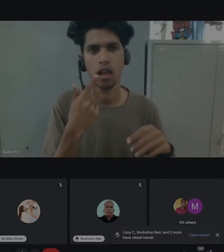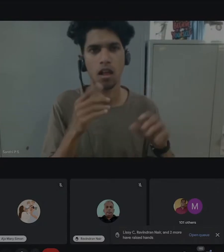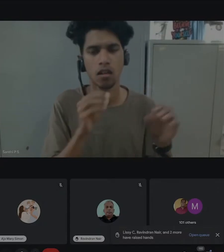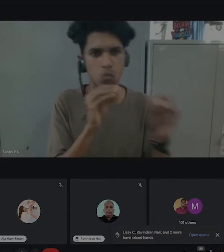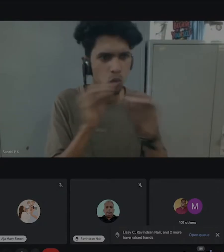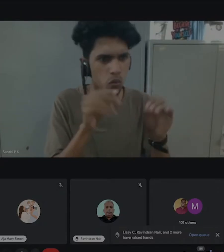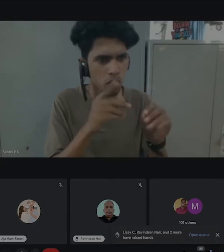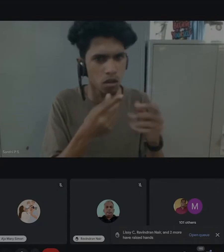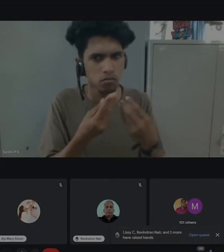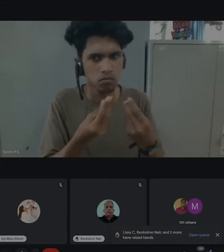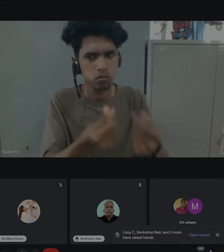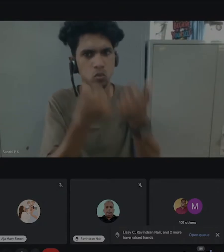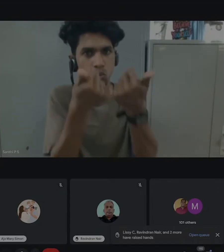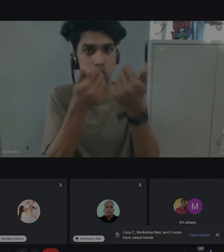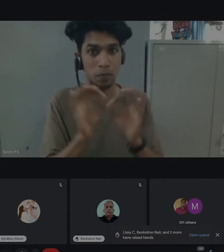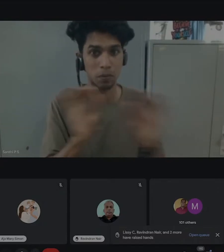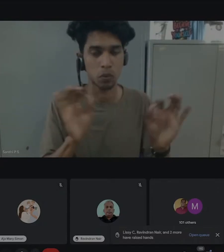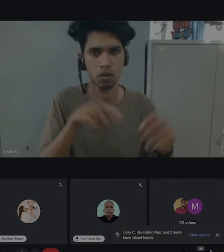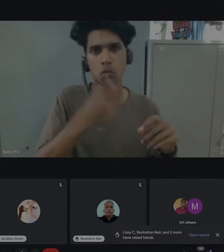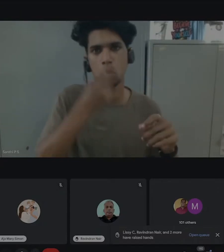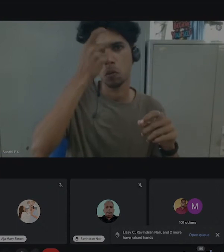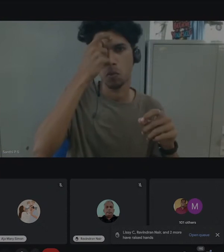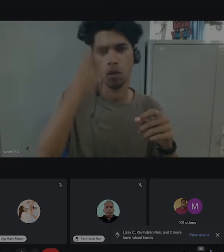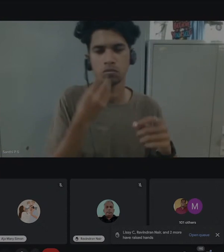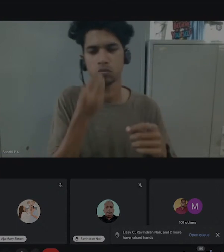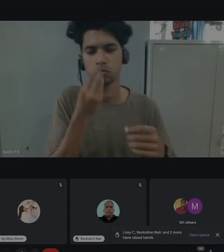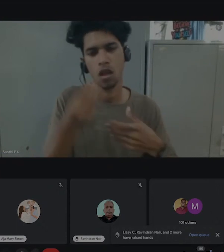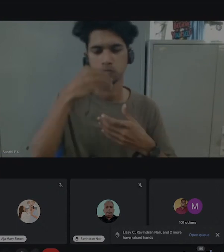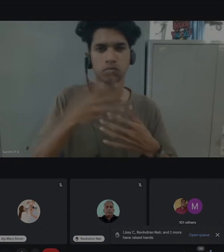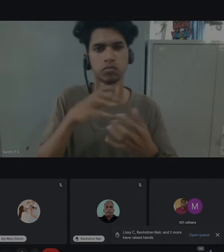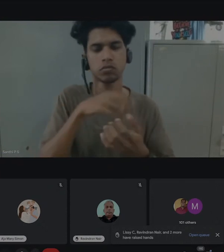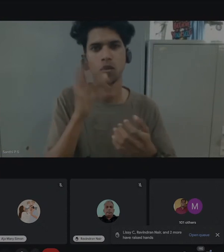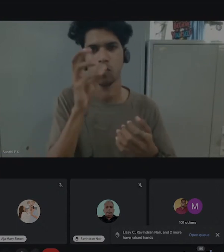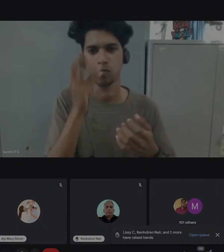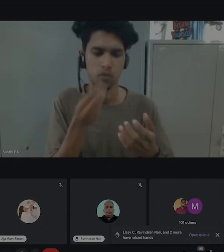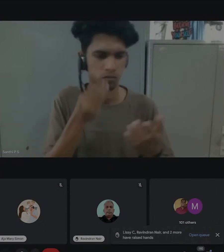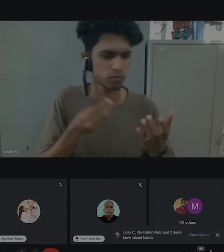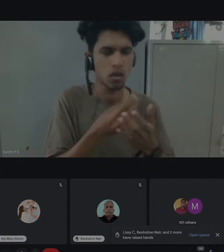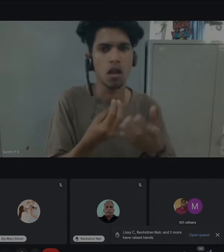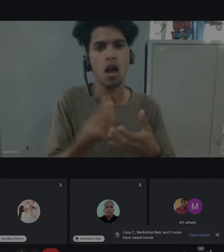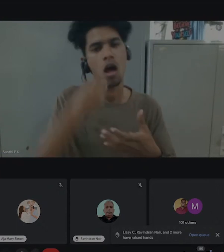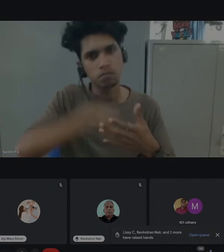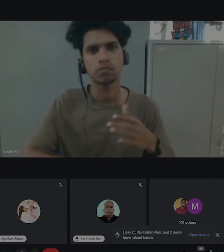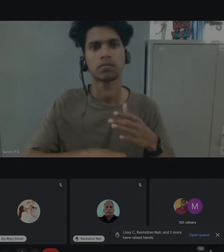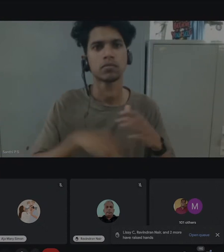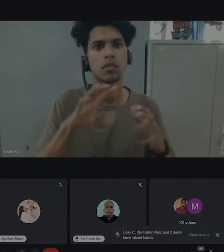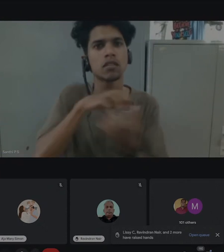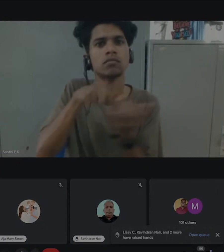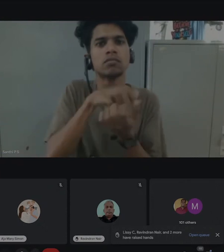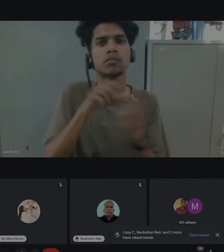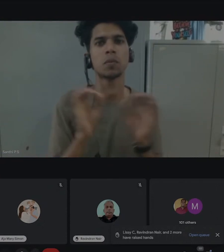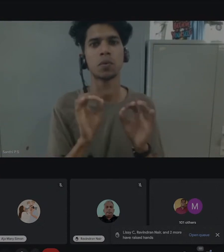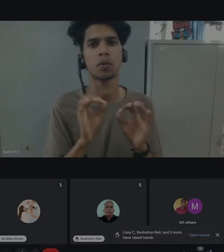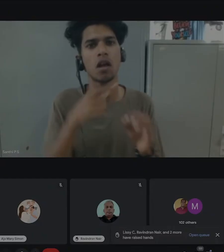നടക്കാതെ കഴിക്കുമ്പോഴും ചവയ്ക്കാൻ സാധിക്കുന്നില്ല, വലിയ ഉരുളയായിട്ട് കുഞ്ഞ് വിഴുങ്ങാൻ ശ്രമിക്കുന്നു. അപ്പോൾ അത് നെറുകയിൽ കയറാം, ശ്വാസനാളത്തിലേക്ക്